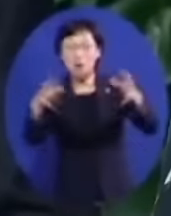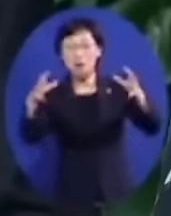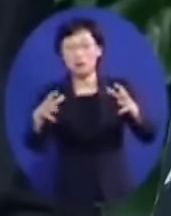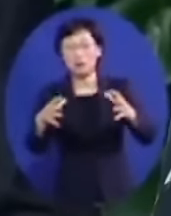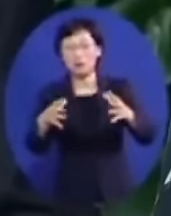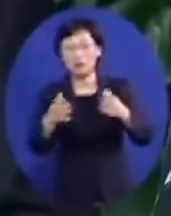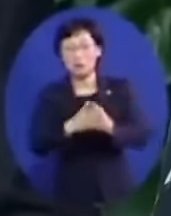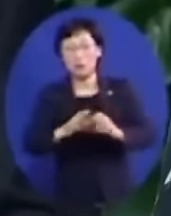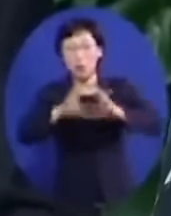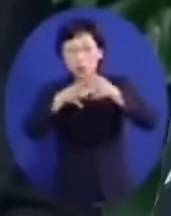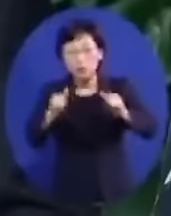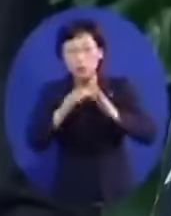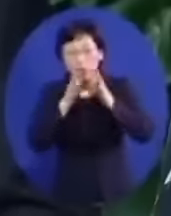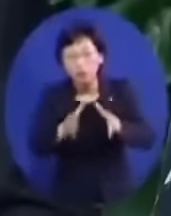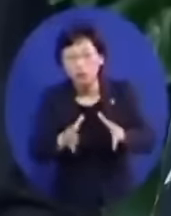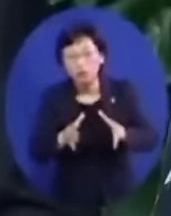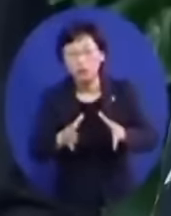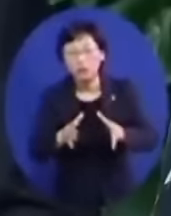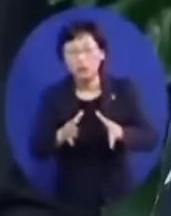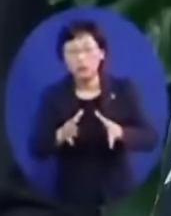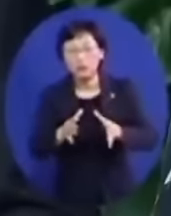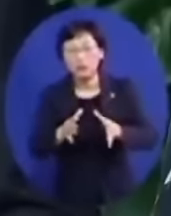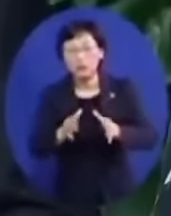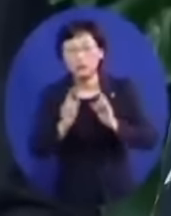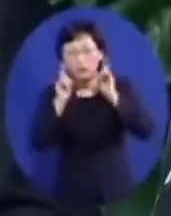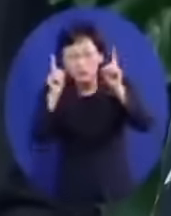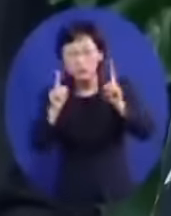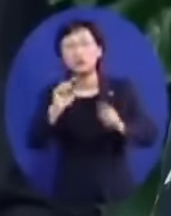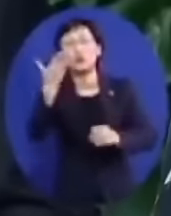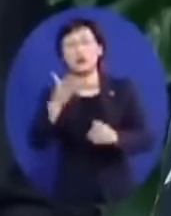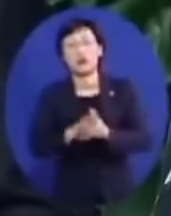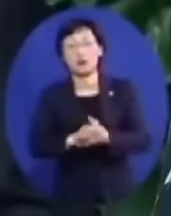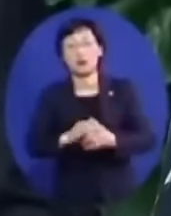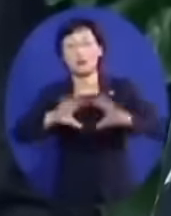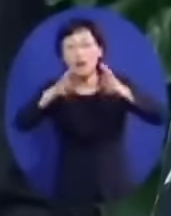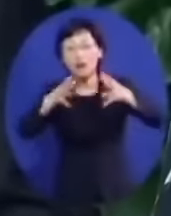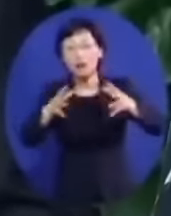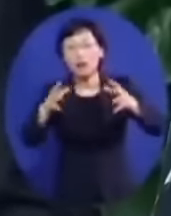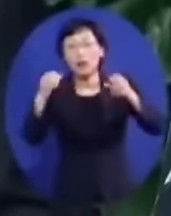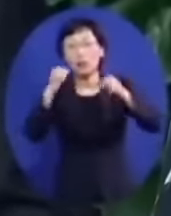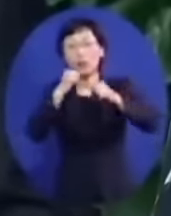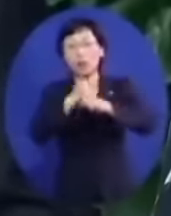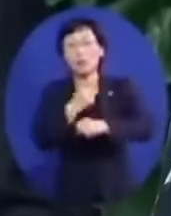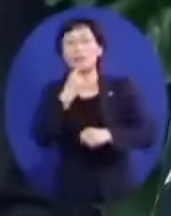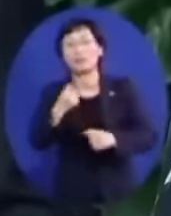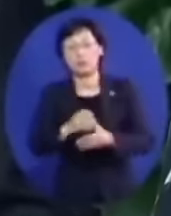전체가 분노하고 실을 떨었습니다. 나라가 무너지는 같이 되었습니다.